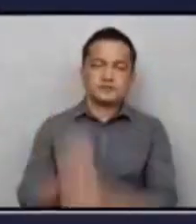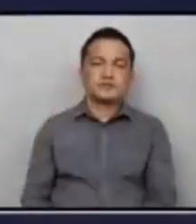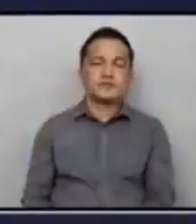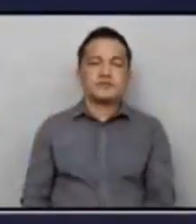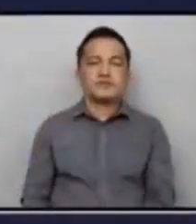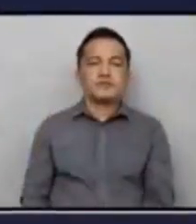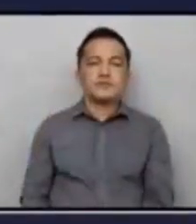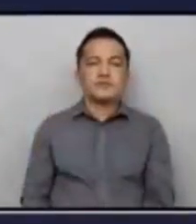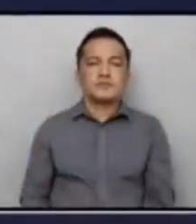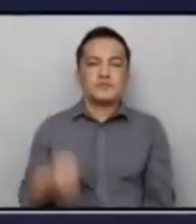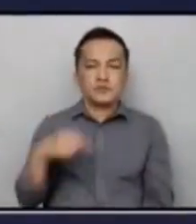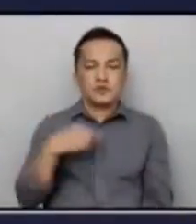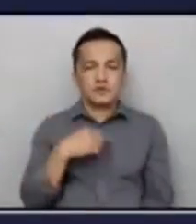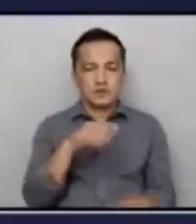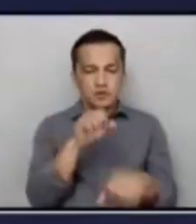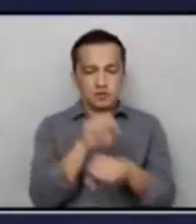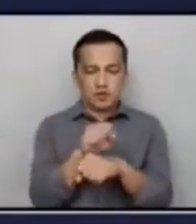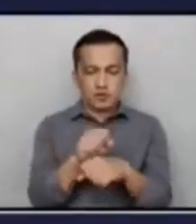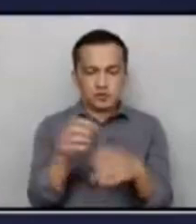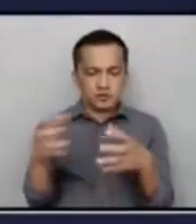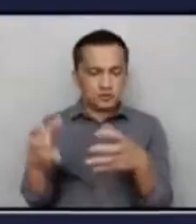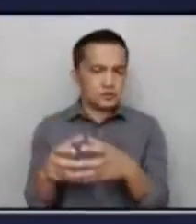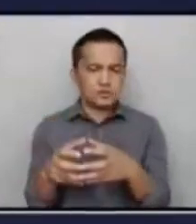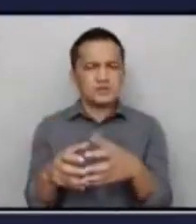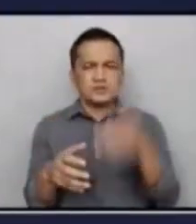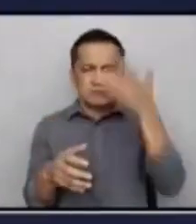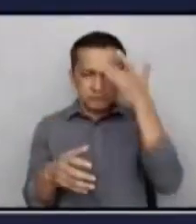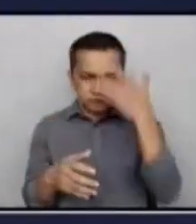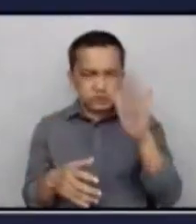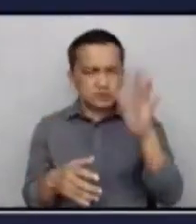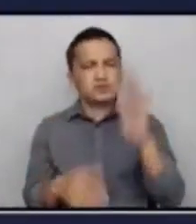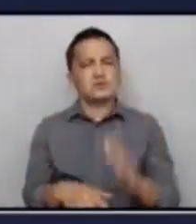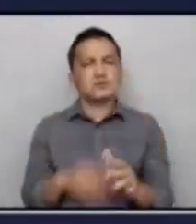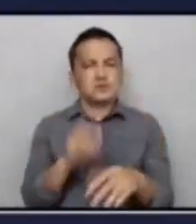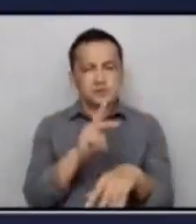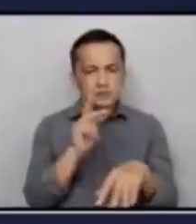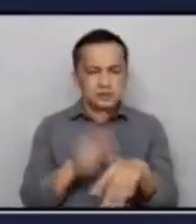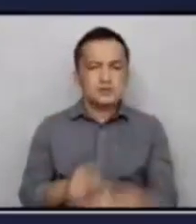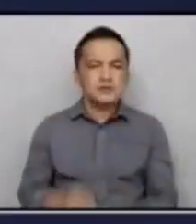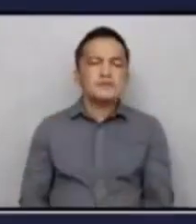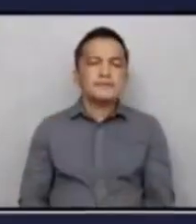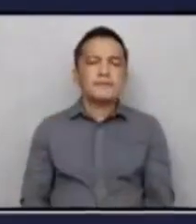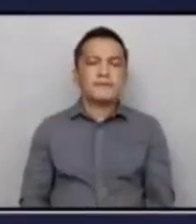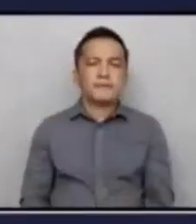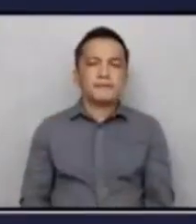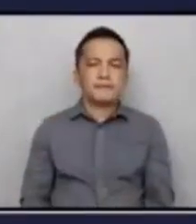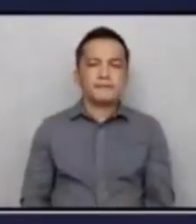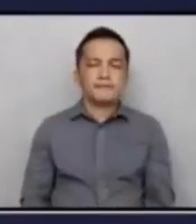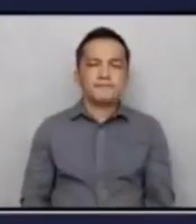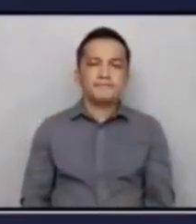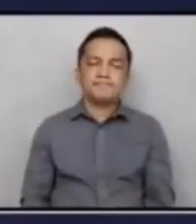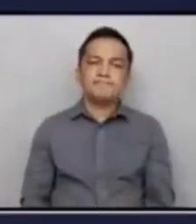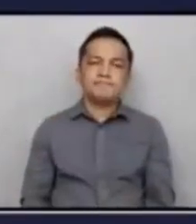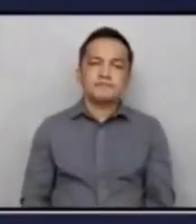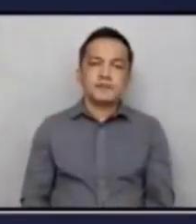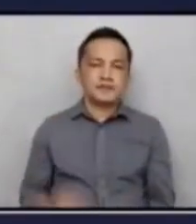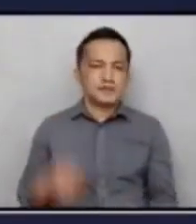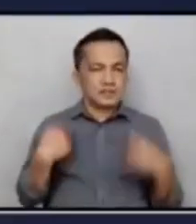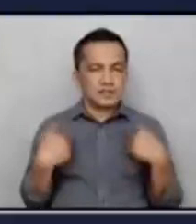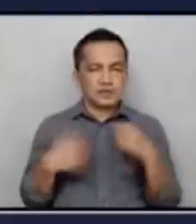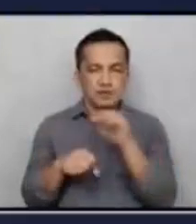this workforce. We have a very, very good workforce in the Philippines. We have the youngest